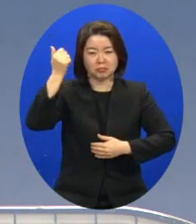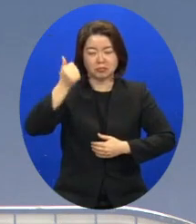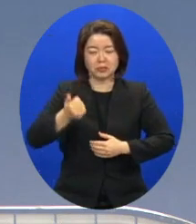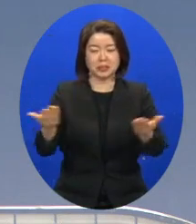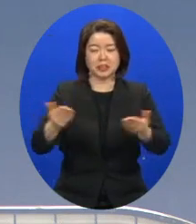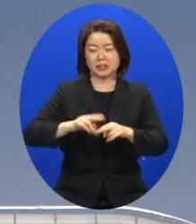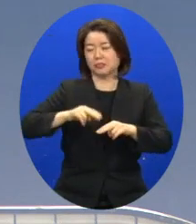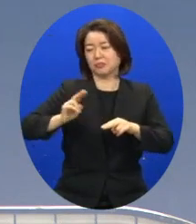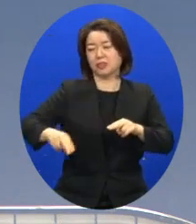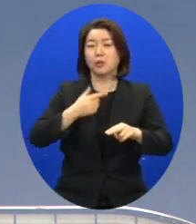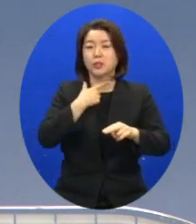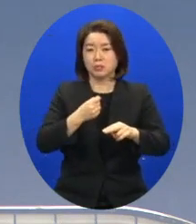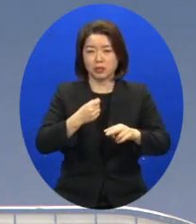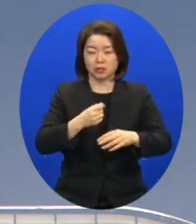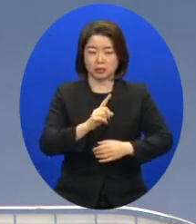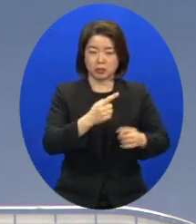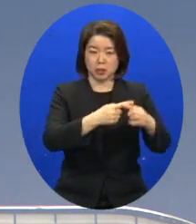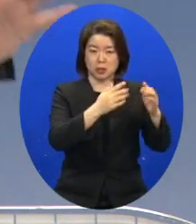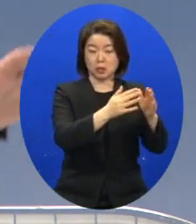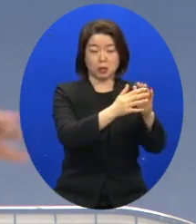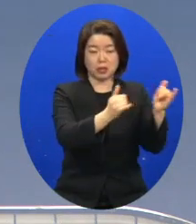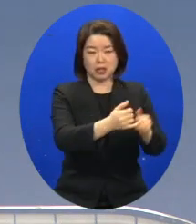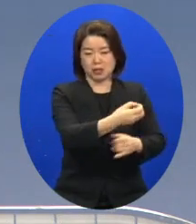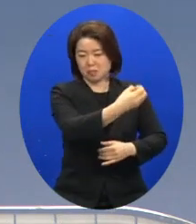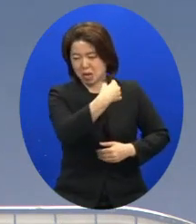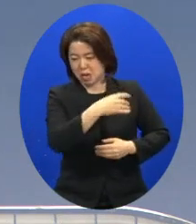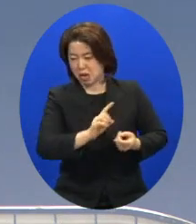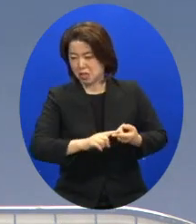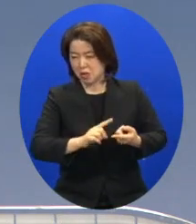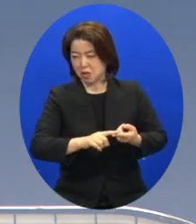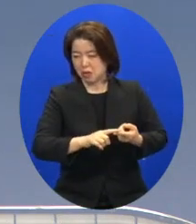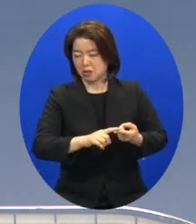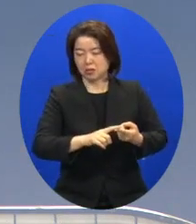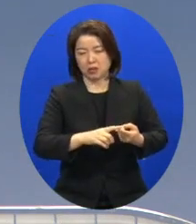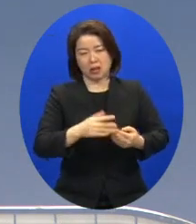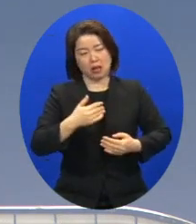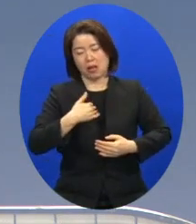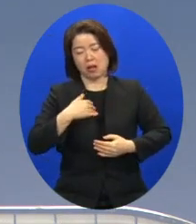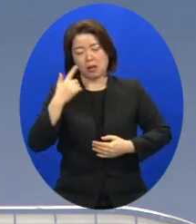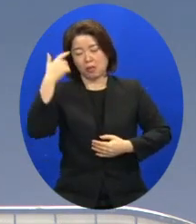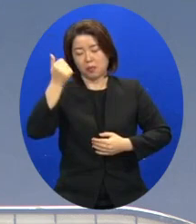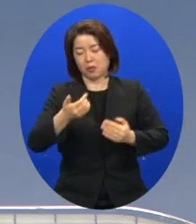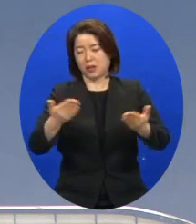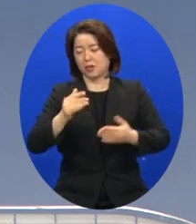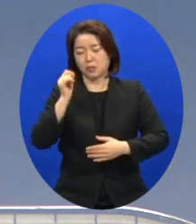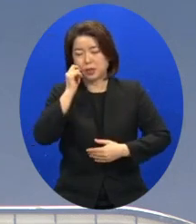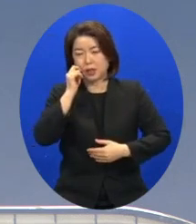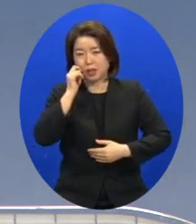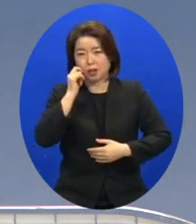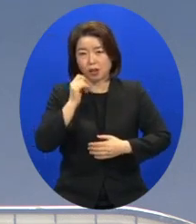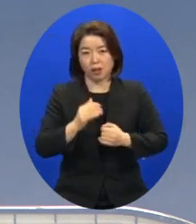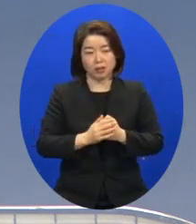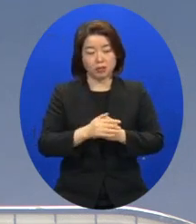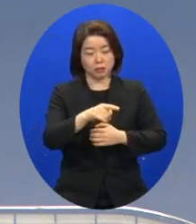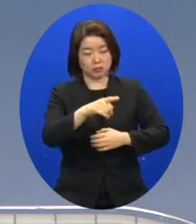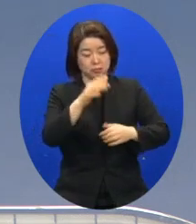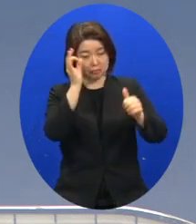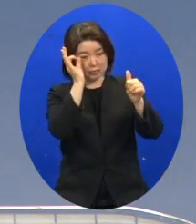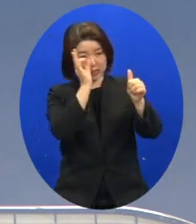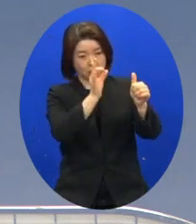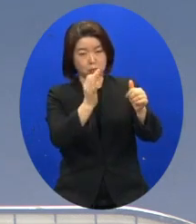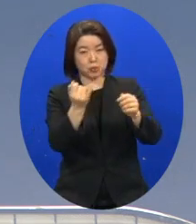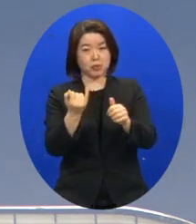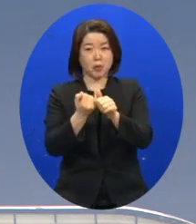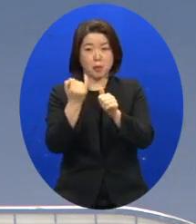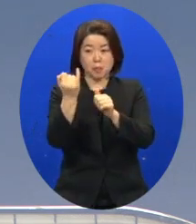교회의 말 한 마디 때문에 나 더이상 목회의 못하겠다고 그걸 지켜보던 사모님이 참 안타까워서 그